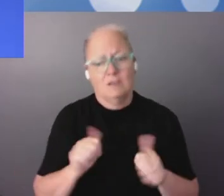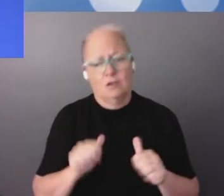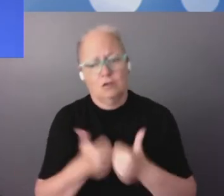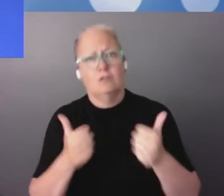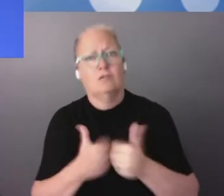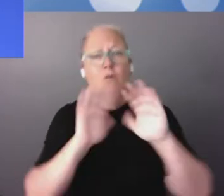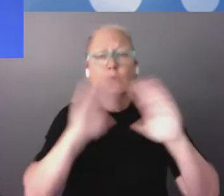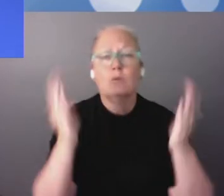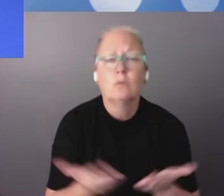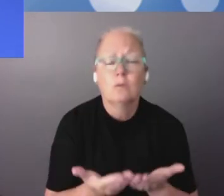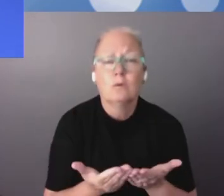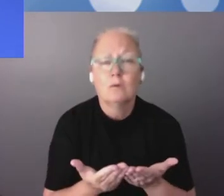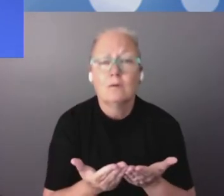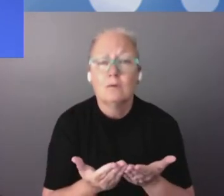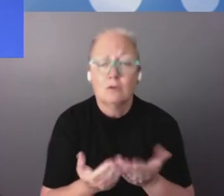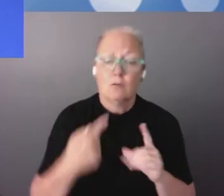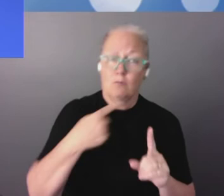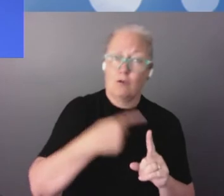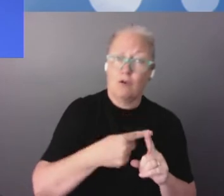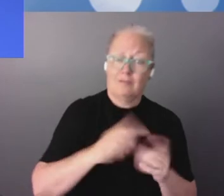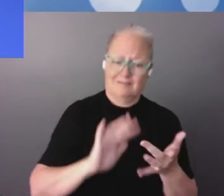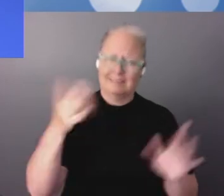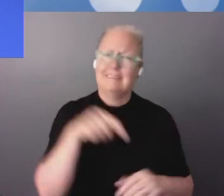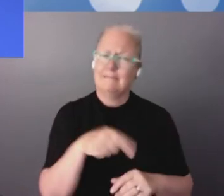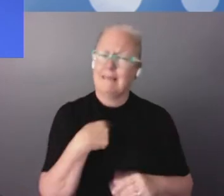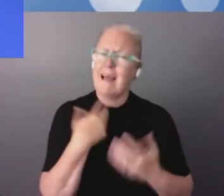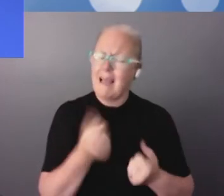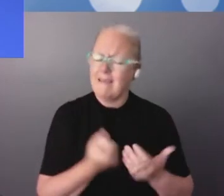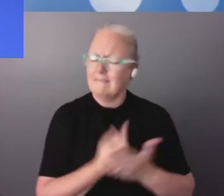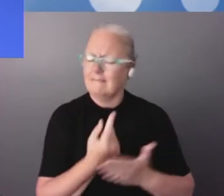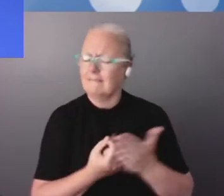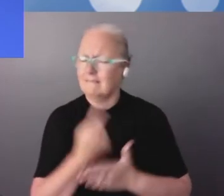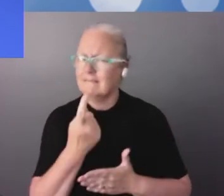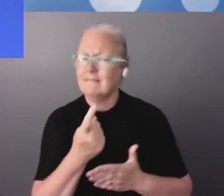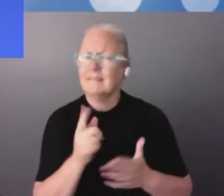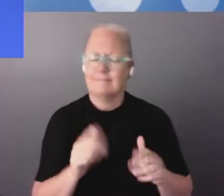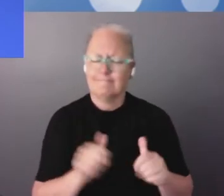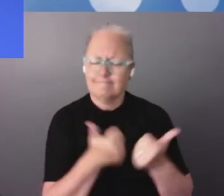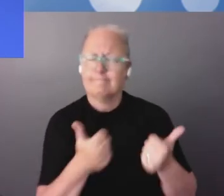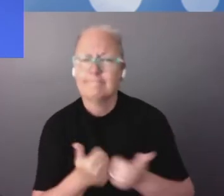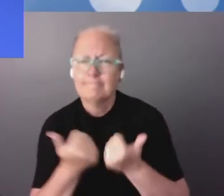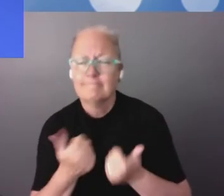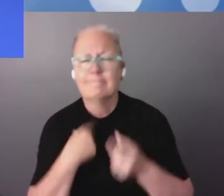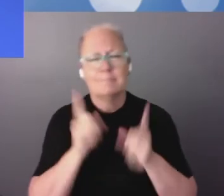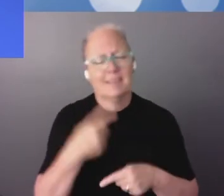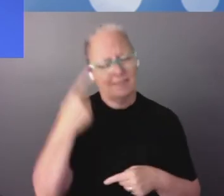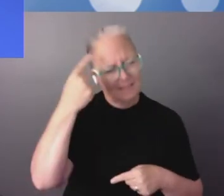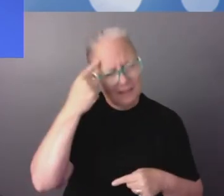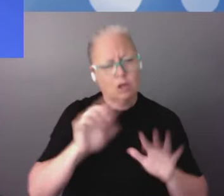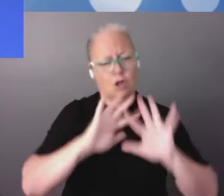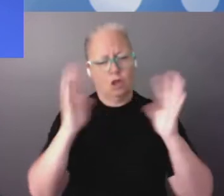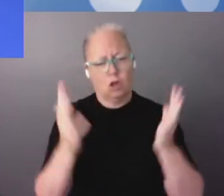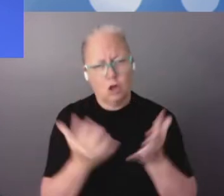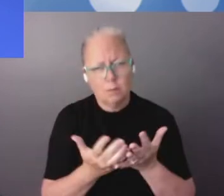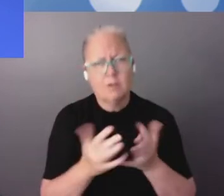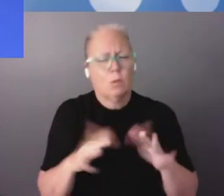contexte d'Internet, nous devons créer des solutions globales pour Internet. C'est l'un